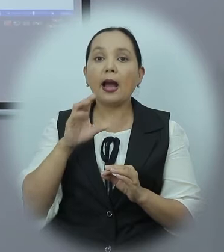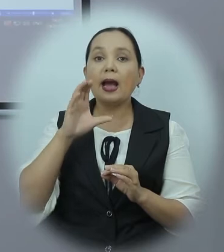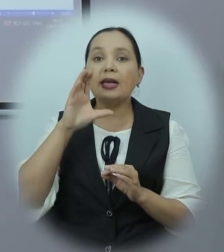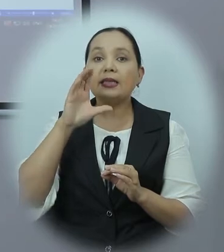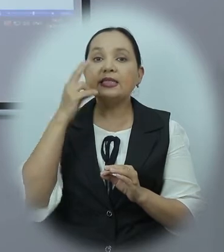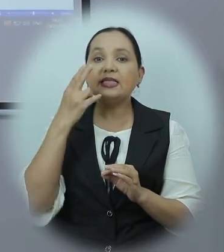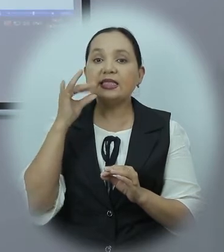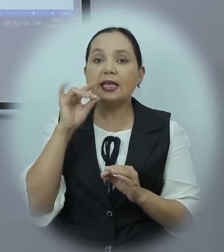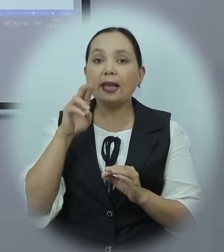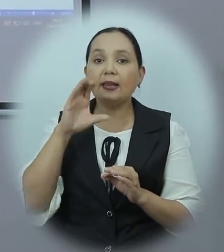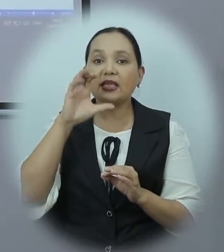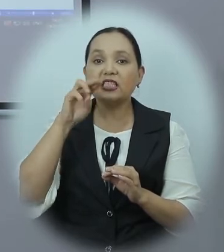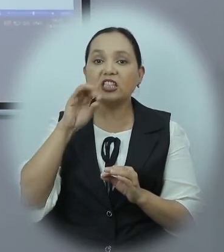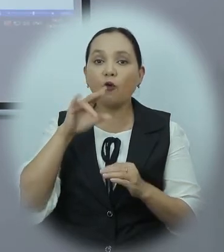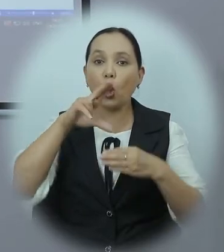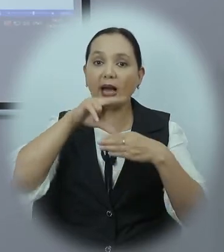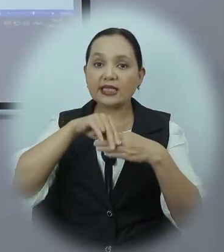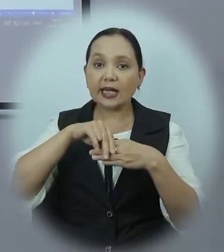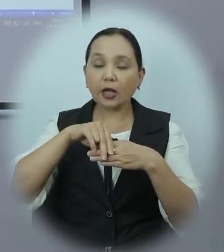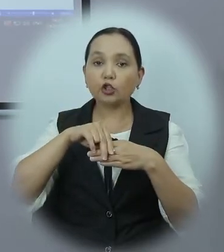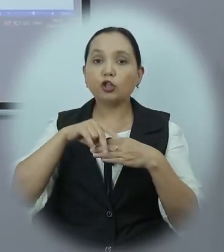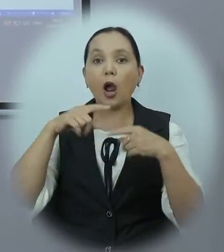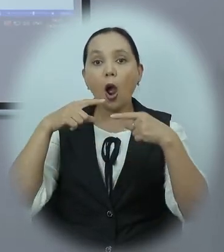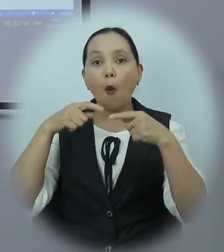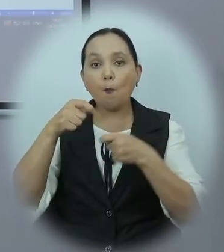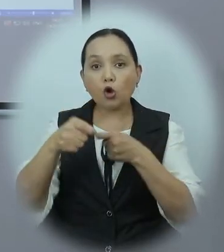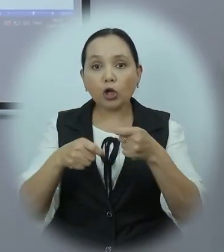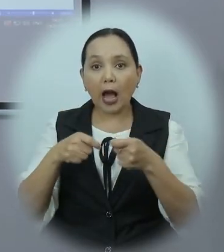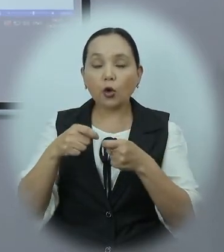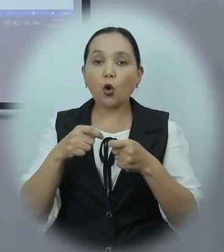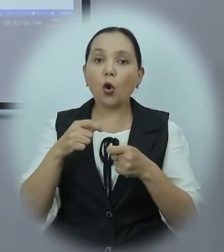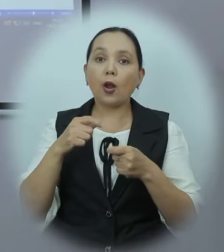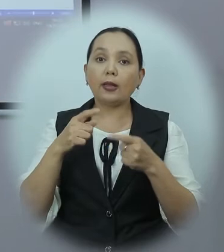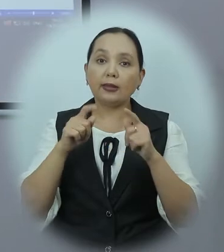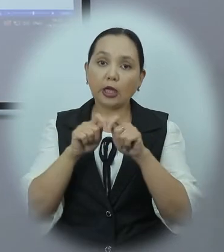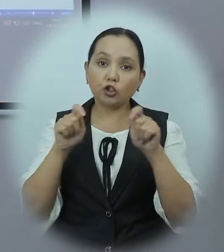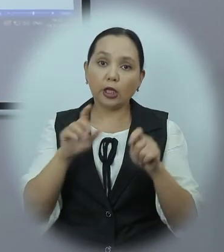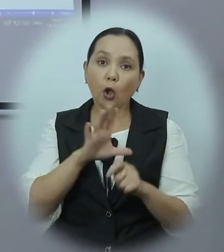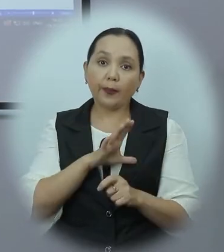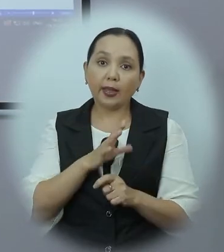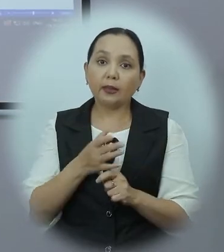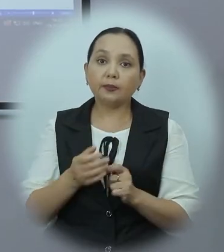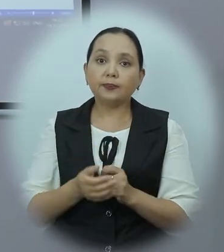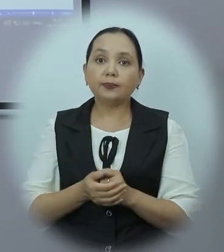silindr stvoli, qistirgich va boshqaruv tugmalaridan tashkil topgan.